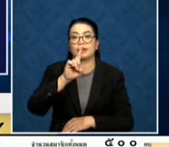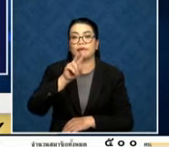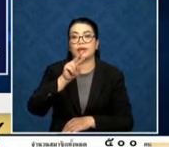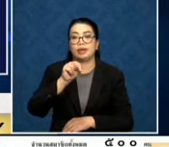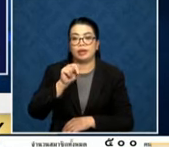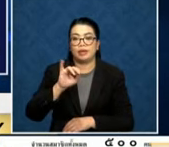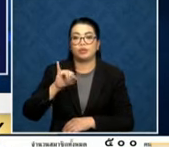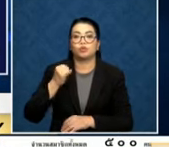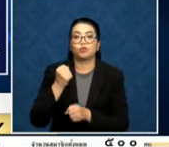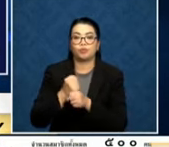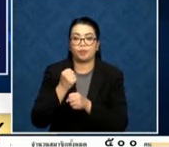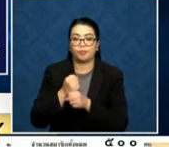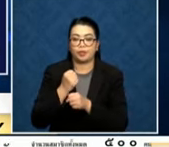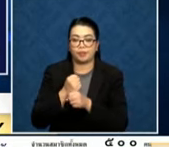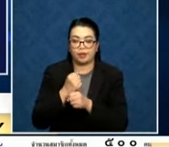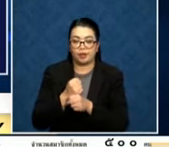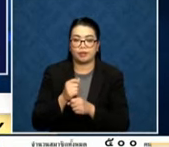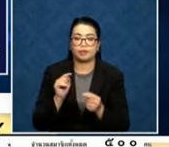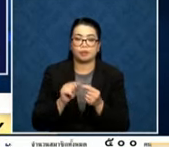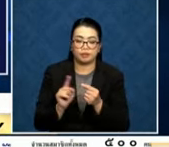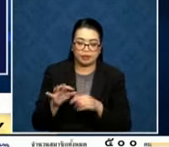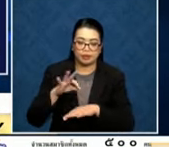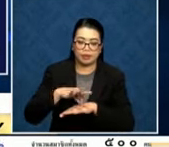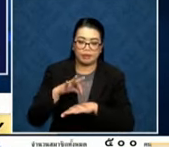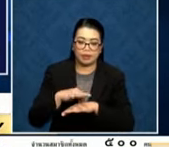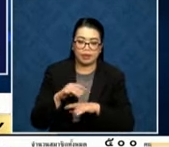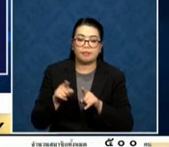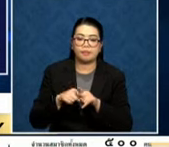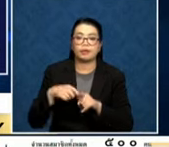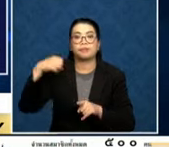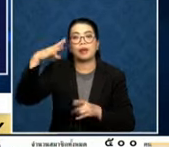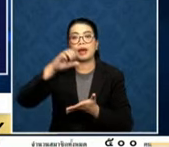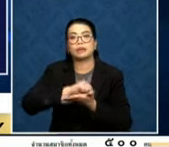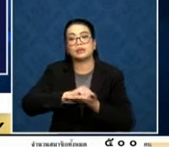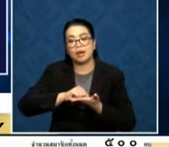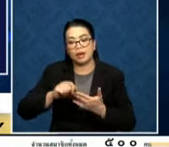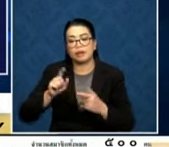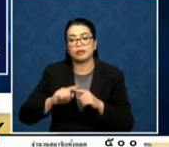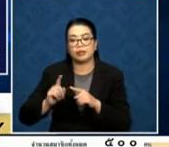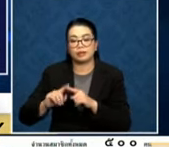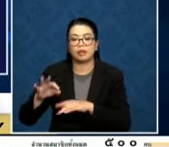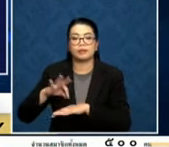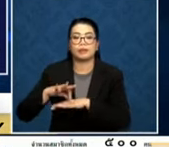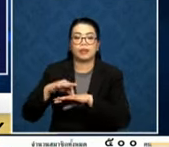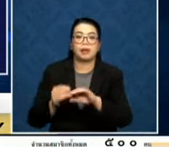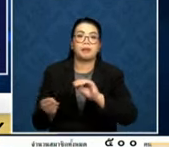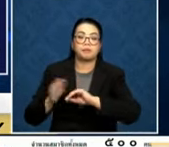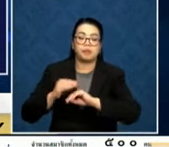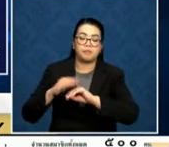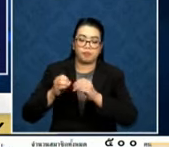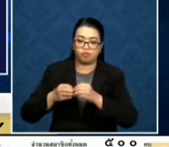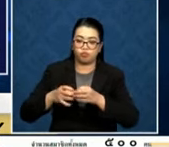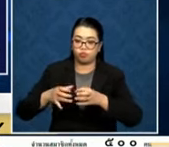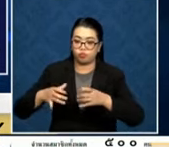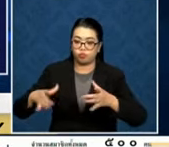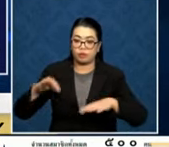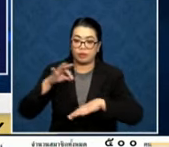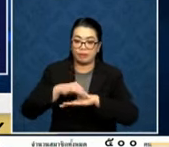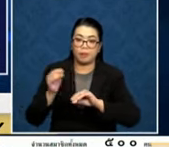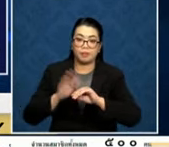เยอรมันครับลงทุนในโครงสร้างพื้นฐานตำแหน่งงานตรงนี้เพิ่มขึ้นเป็น 350,000ตำแหน่งในระยะเวลาไม่ถึง 10ปี